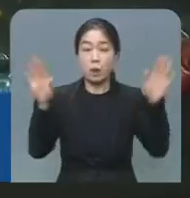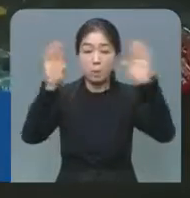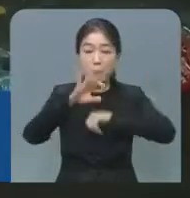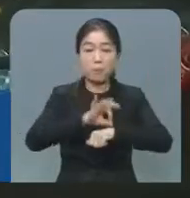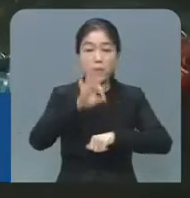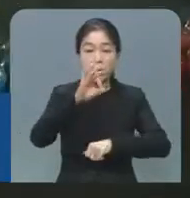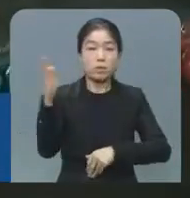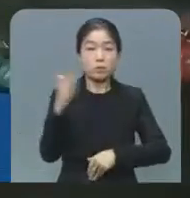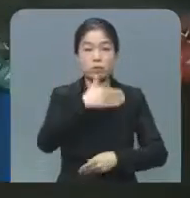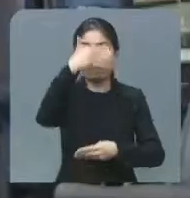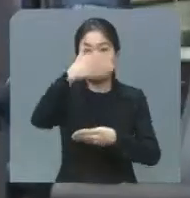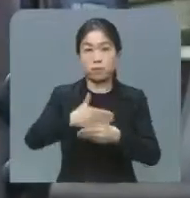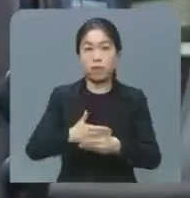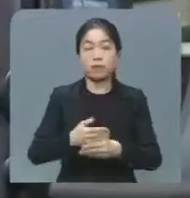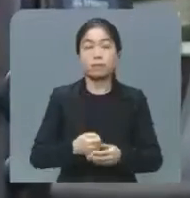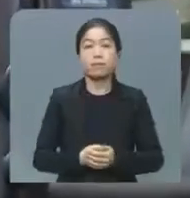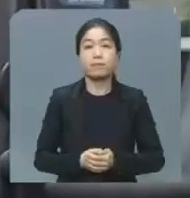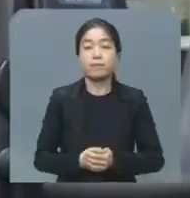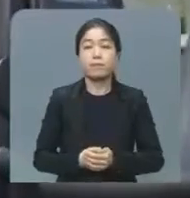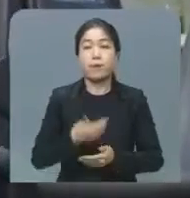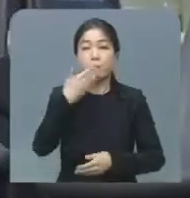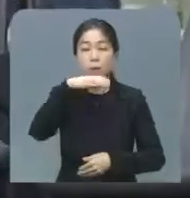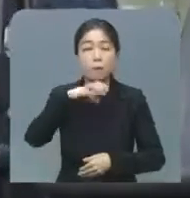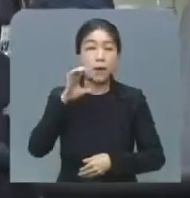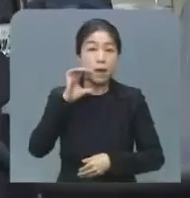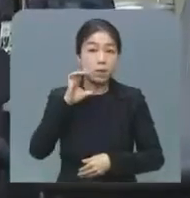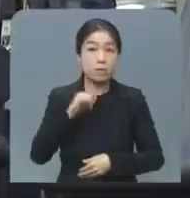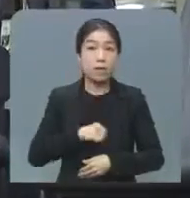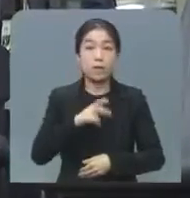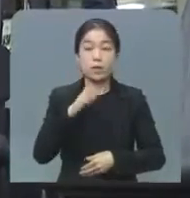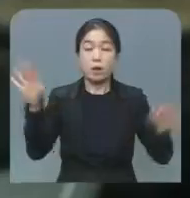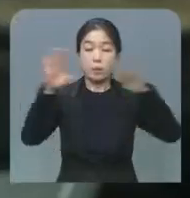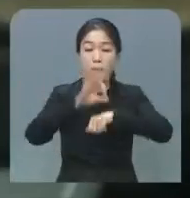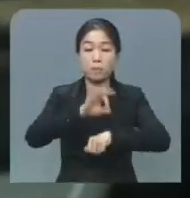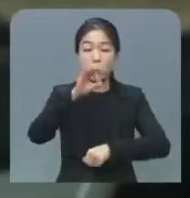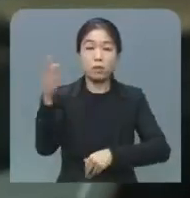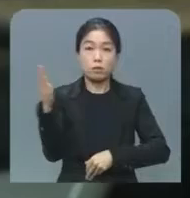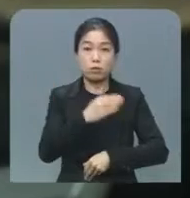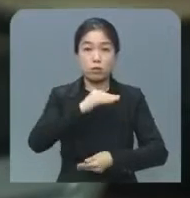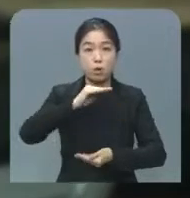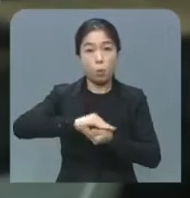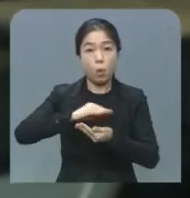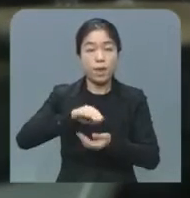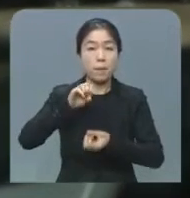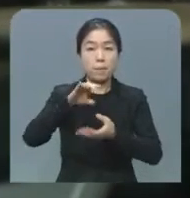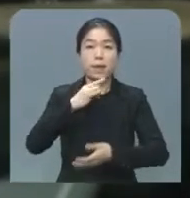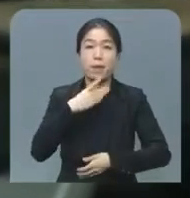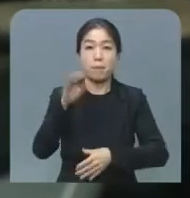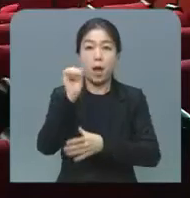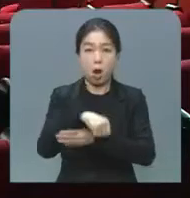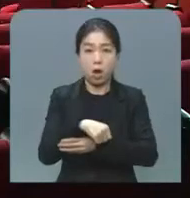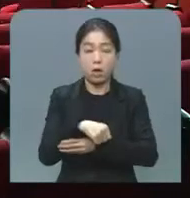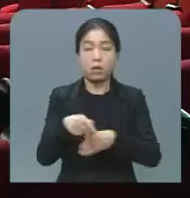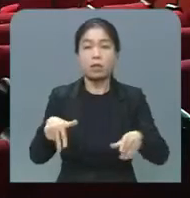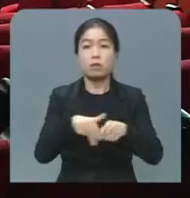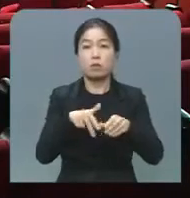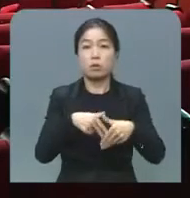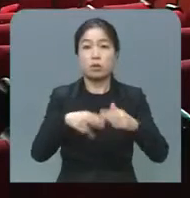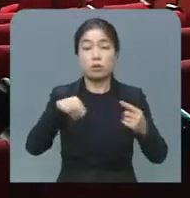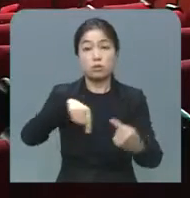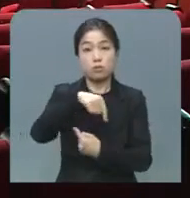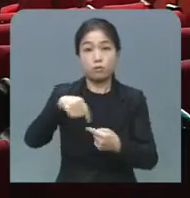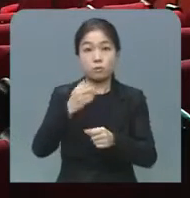후 운영이 중단됩니다 또 식당과 카페 는 오후 10시 이후 포장과 배달만 가능 하며 종교시설 운영도